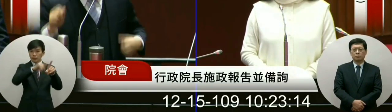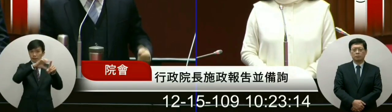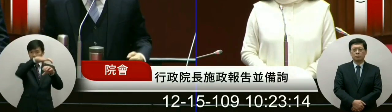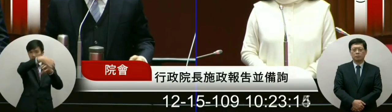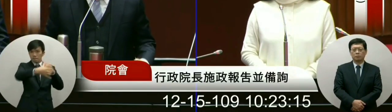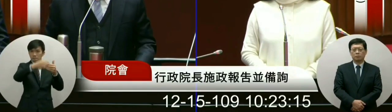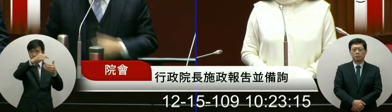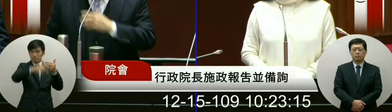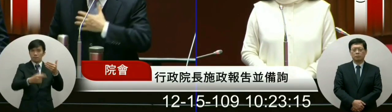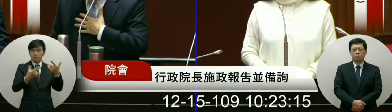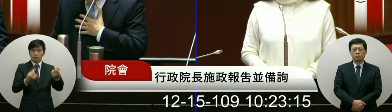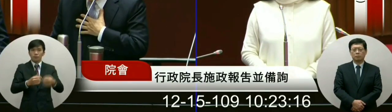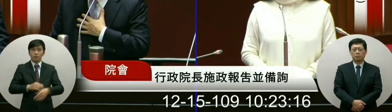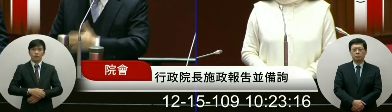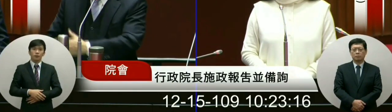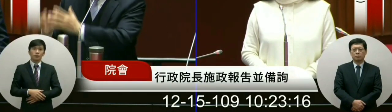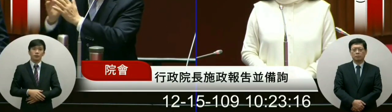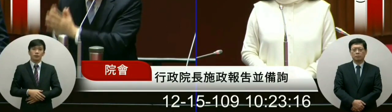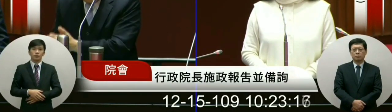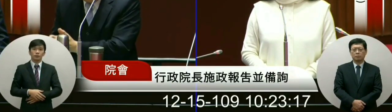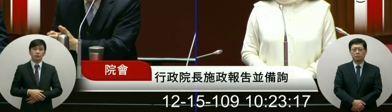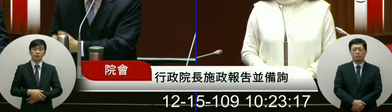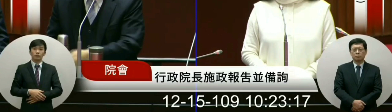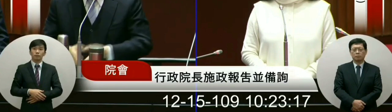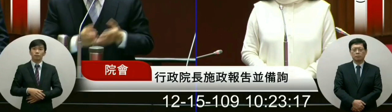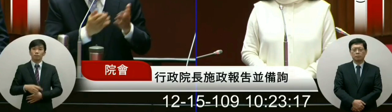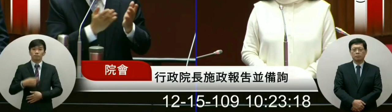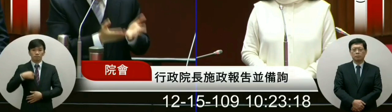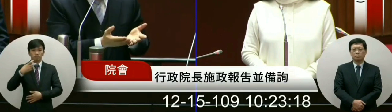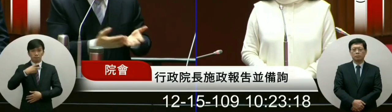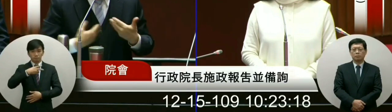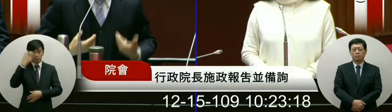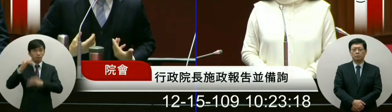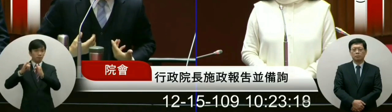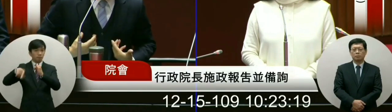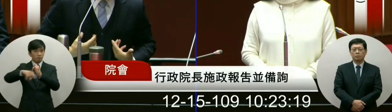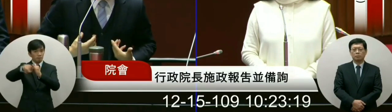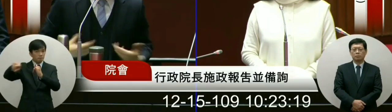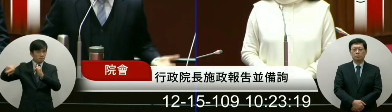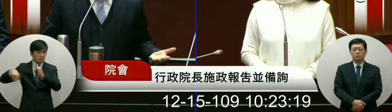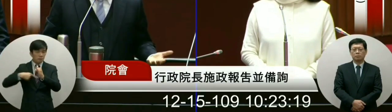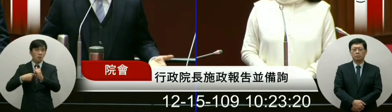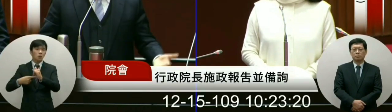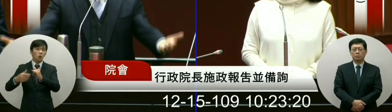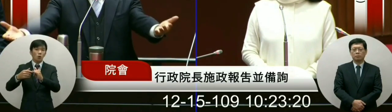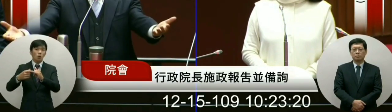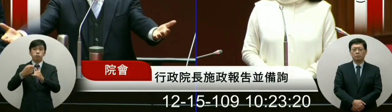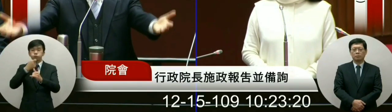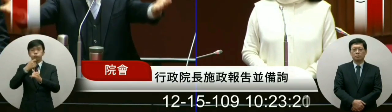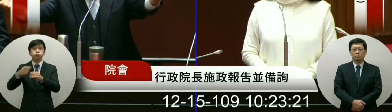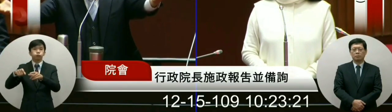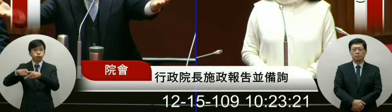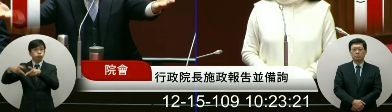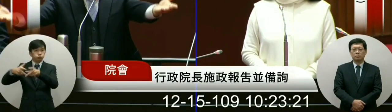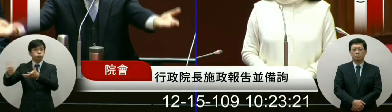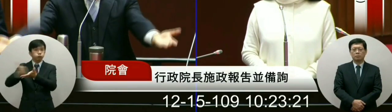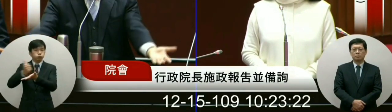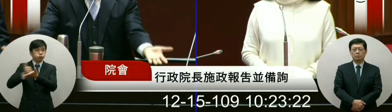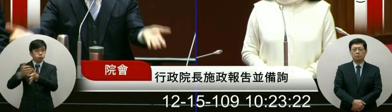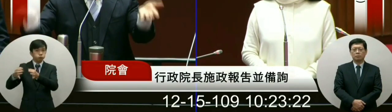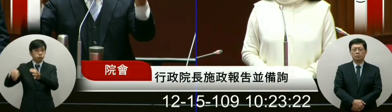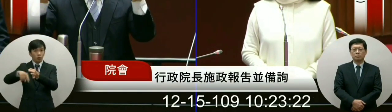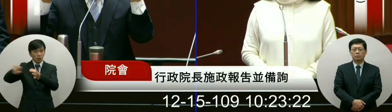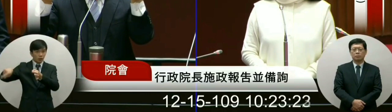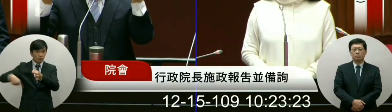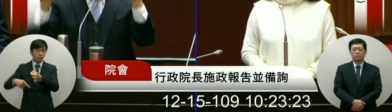住。同时我看到民间的进口商说，现在事情已经